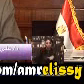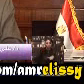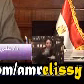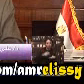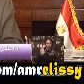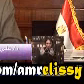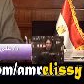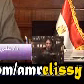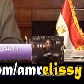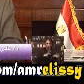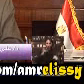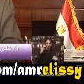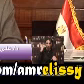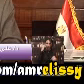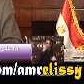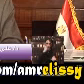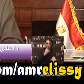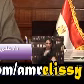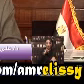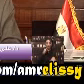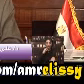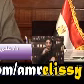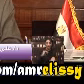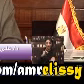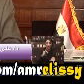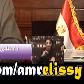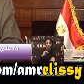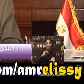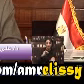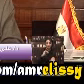عزبة في حدود من